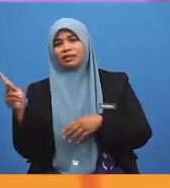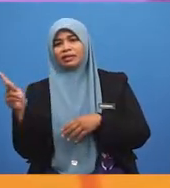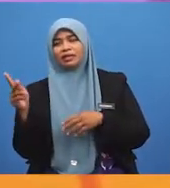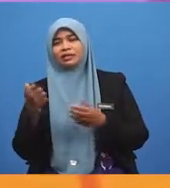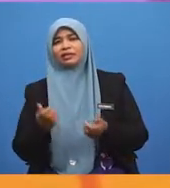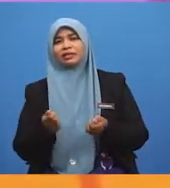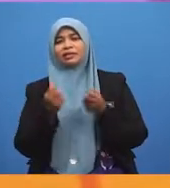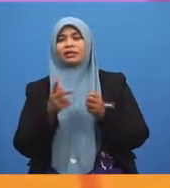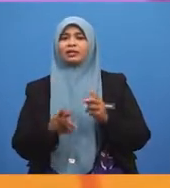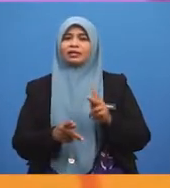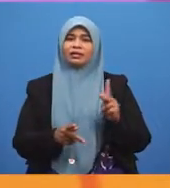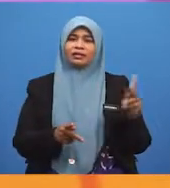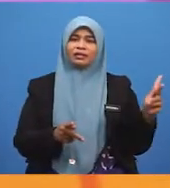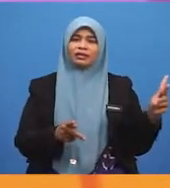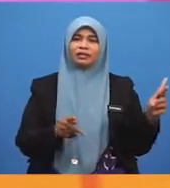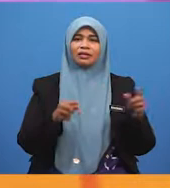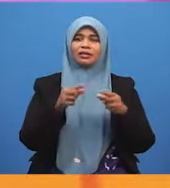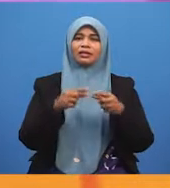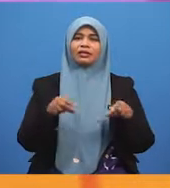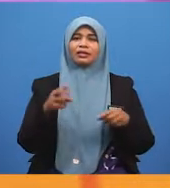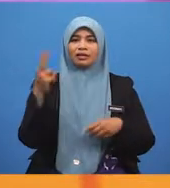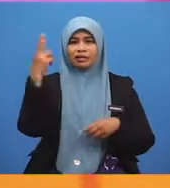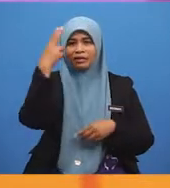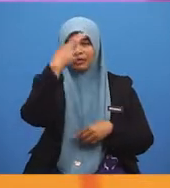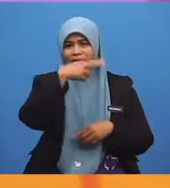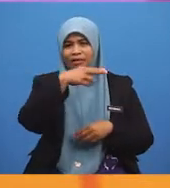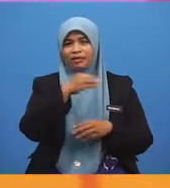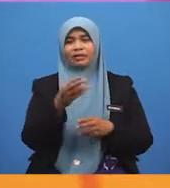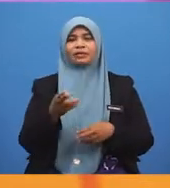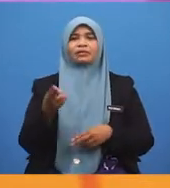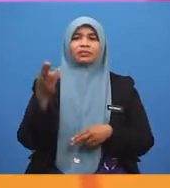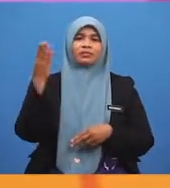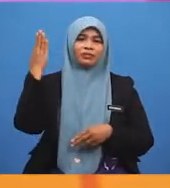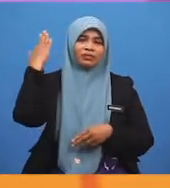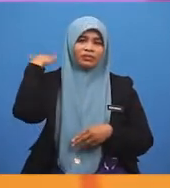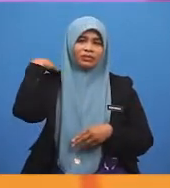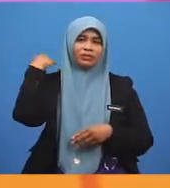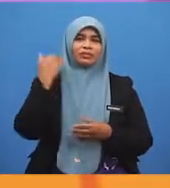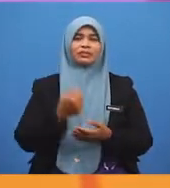ke kiri, gerak ke hadapan dan undur ke belakang.